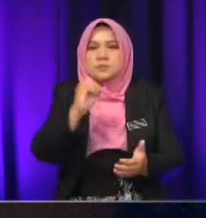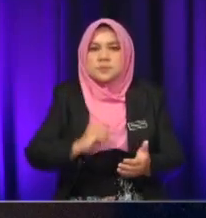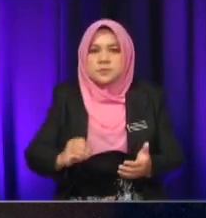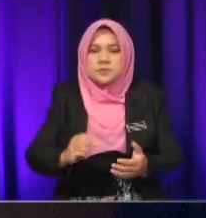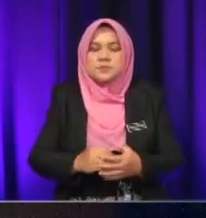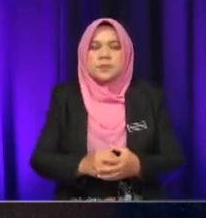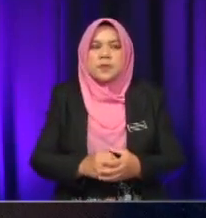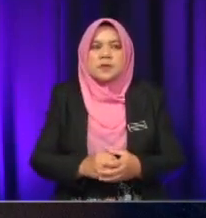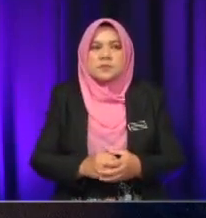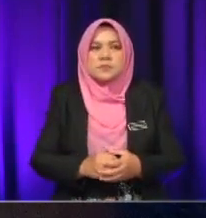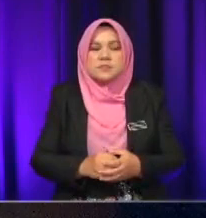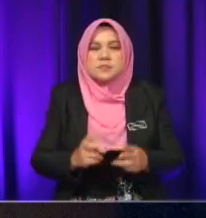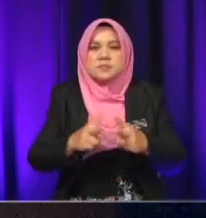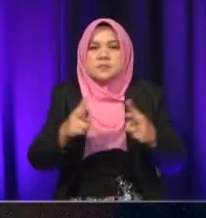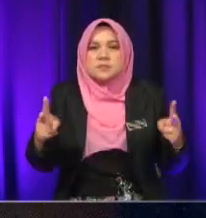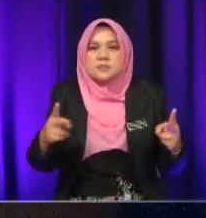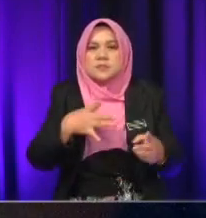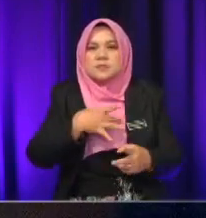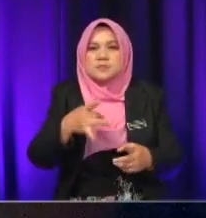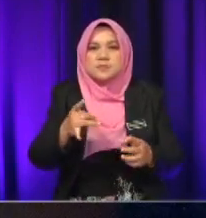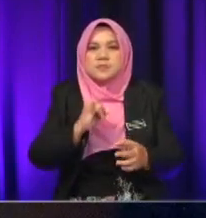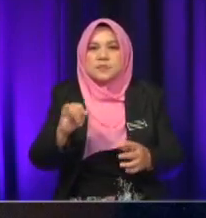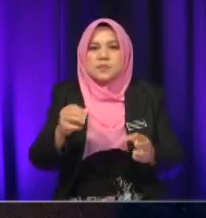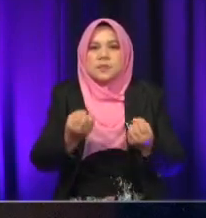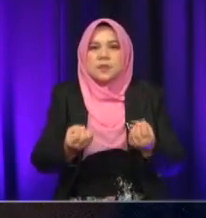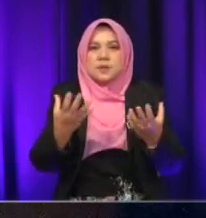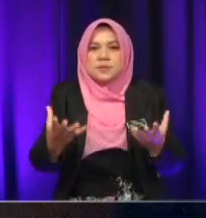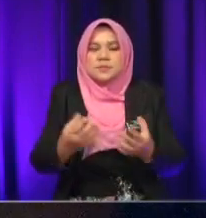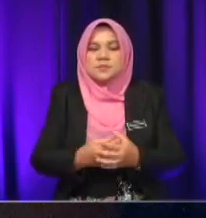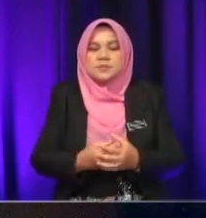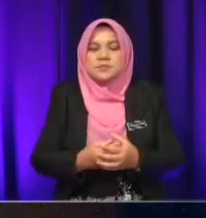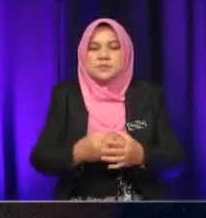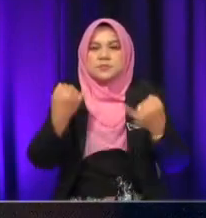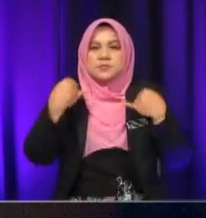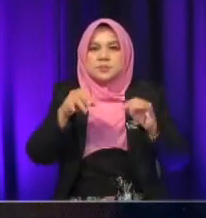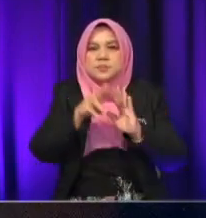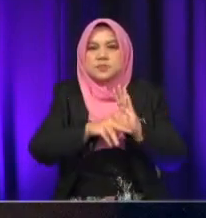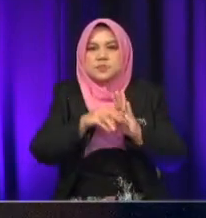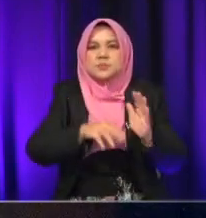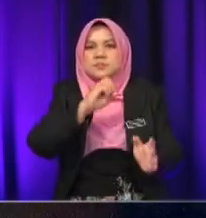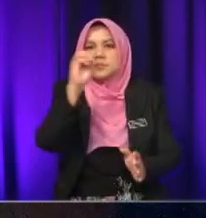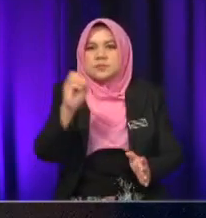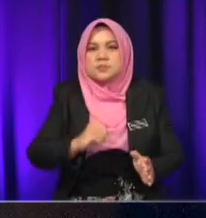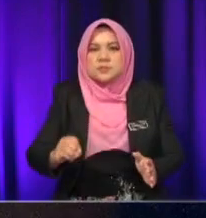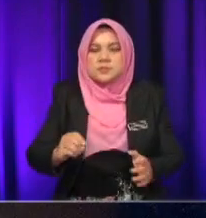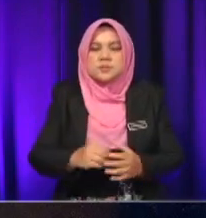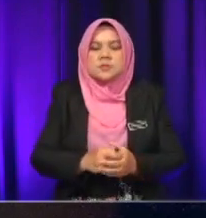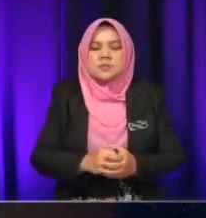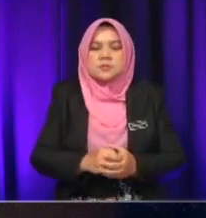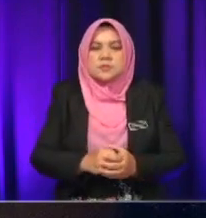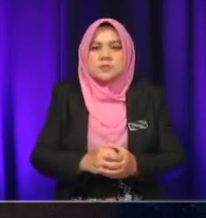Diskaun. Perkataan yang sangat disukai ramai. Betul. Cakap je jualan murah, cakap je diskaun. Harga rasanya